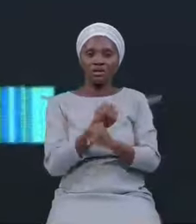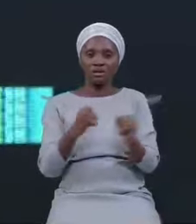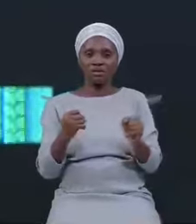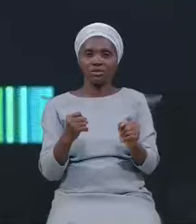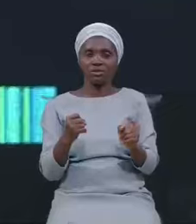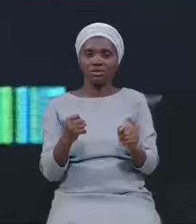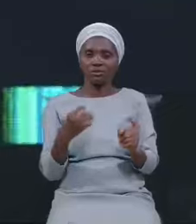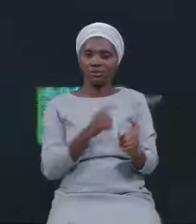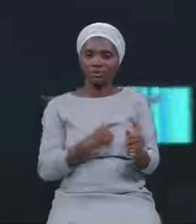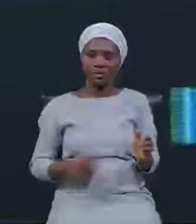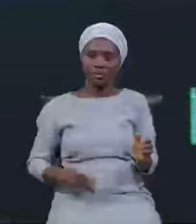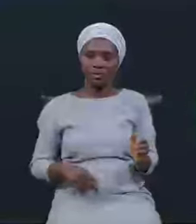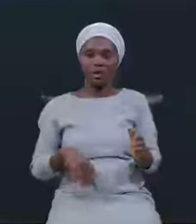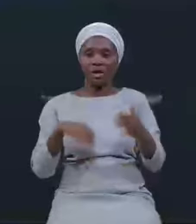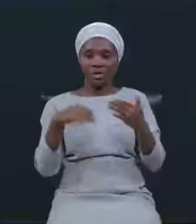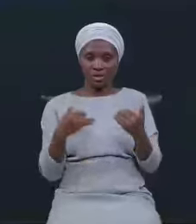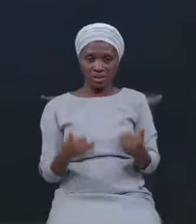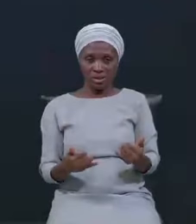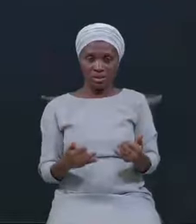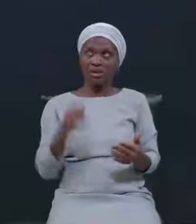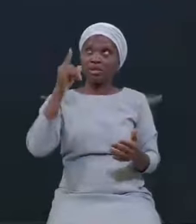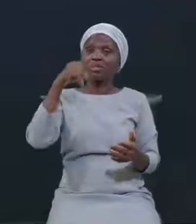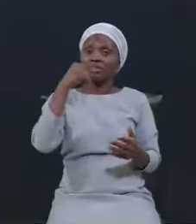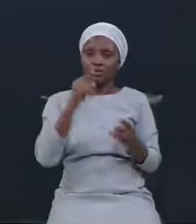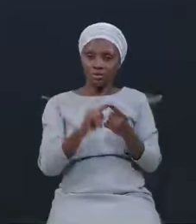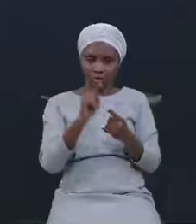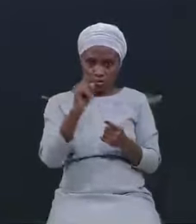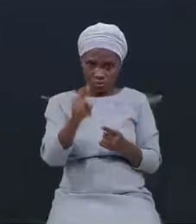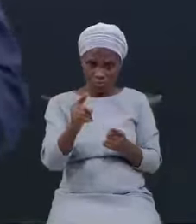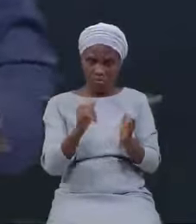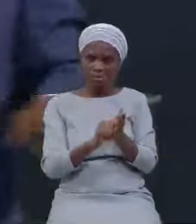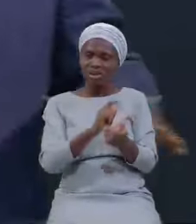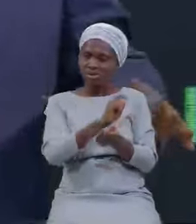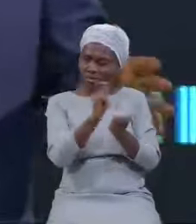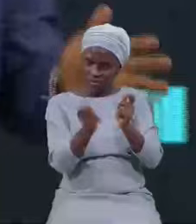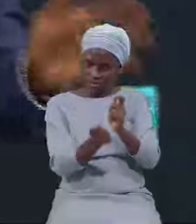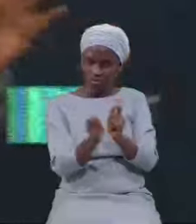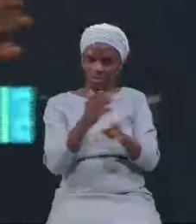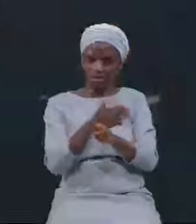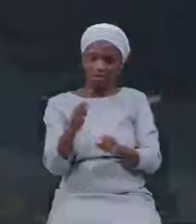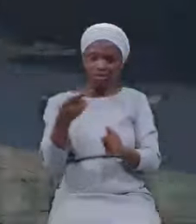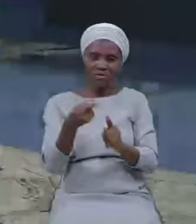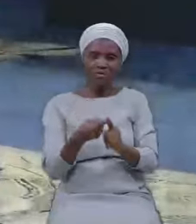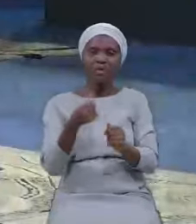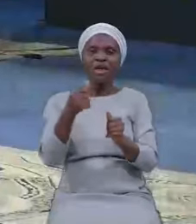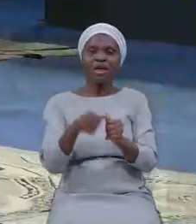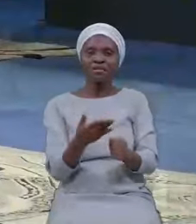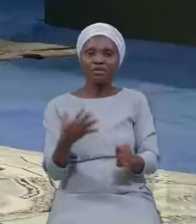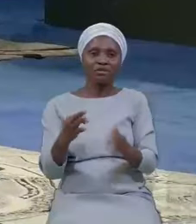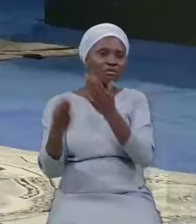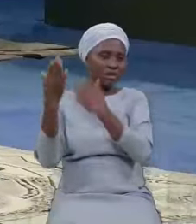dit, détourne-toi de tout ce qui est du passé et viens à moi.